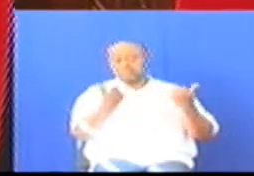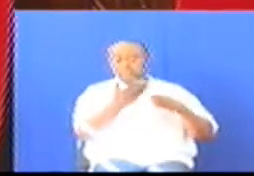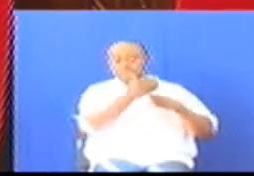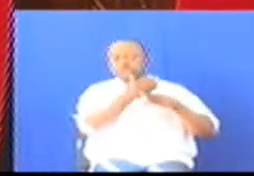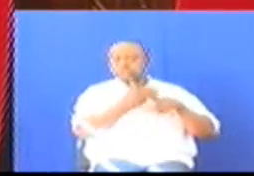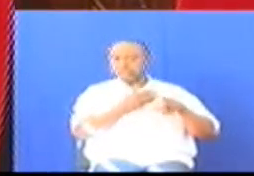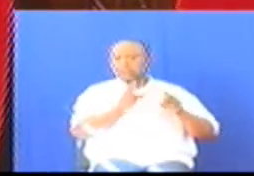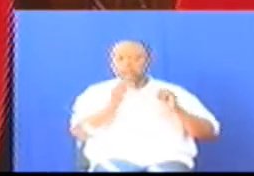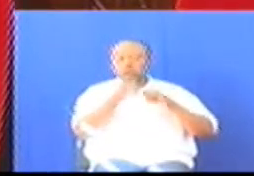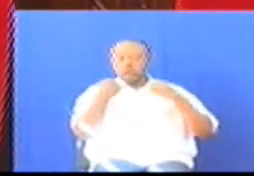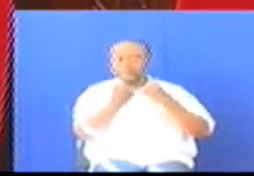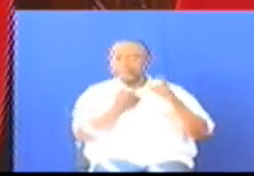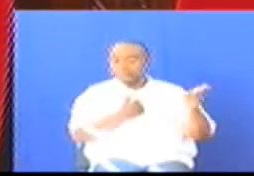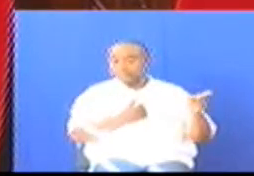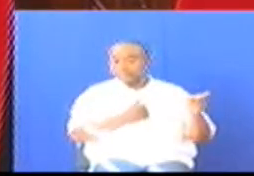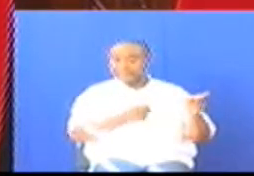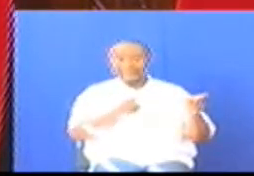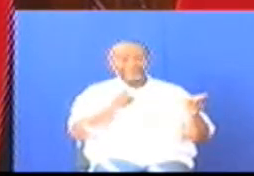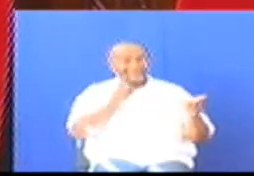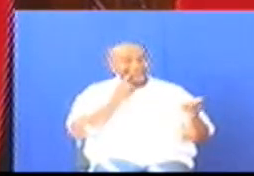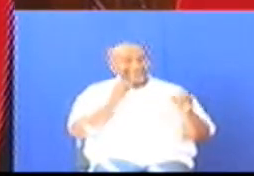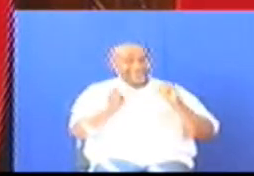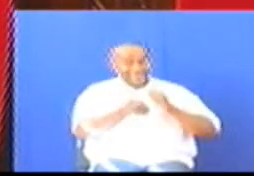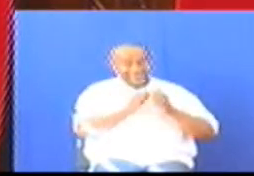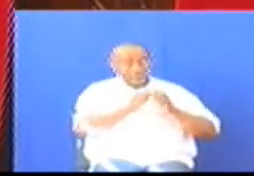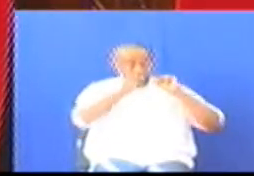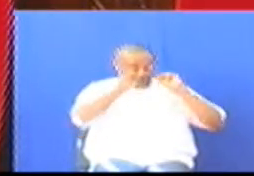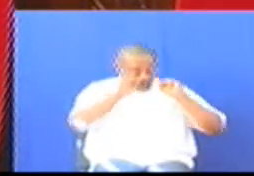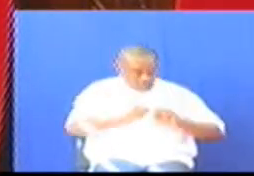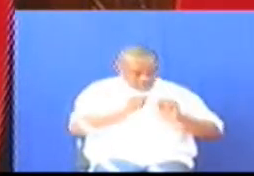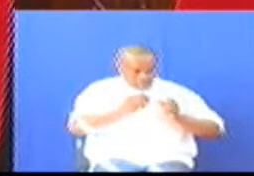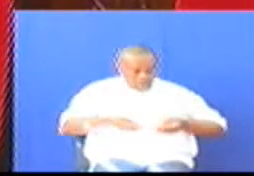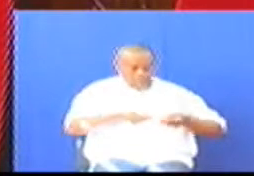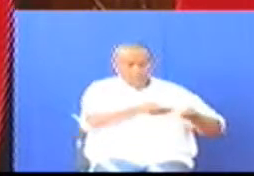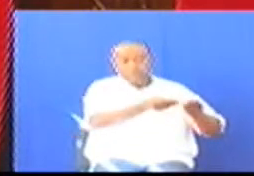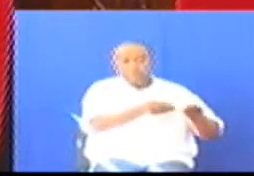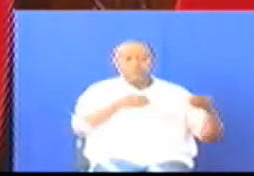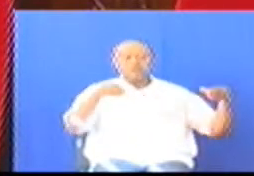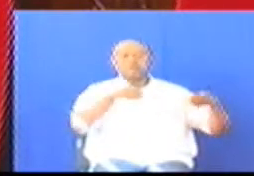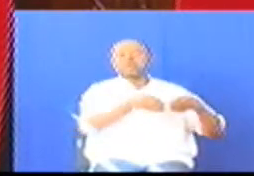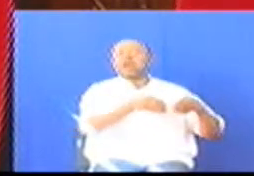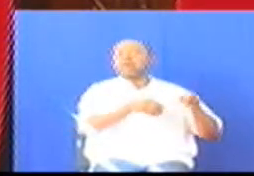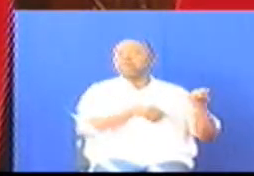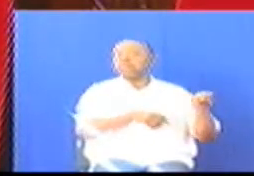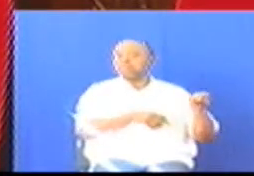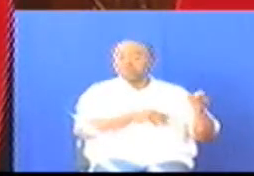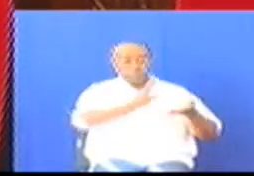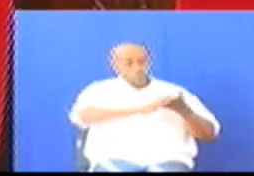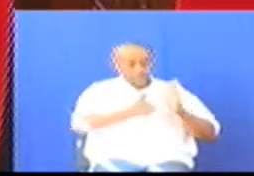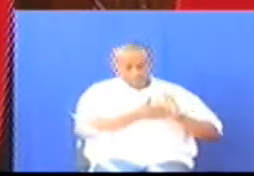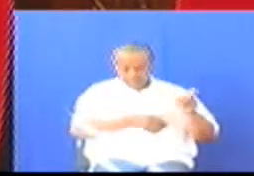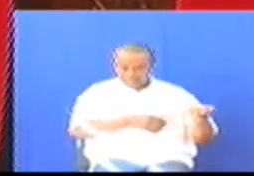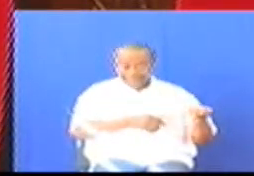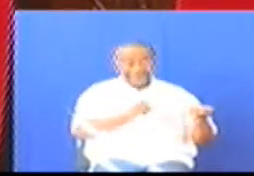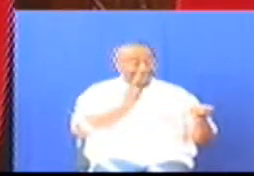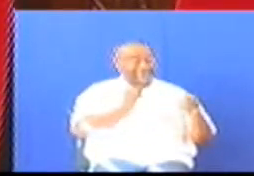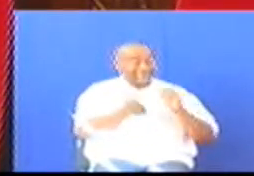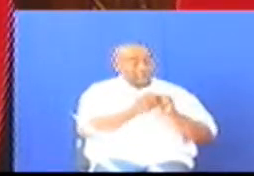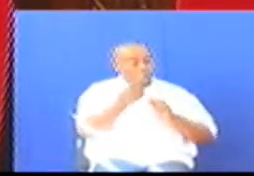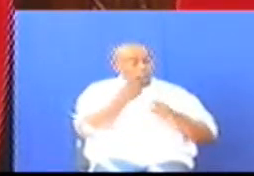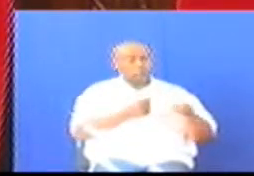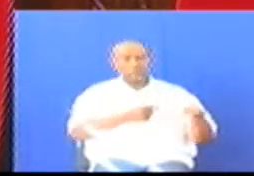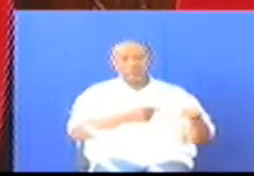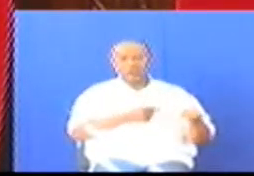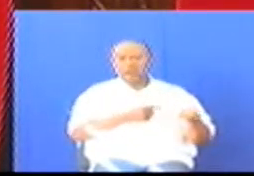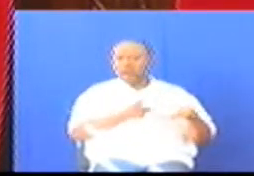kitu anachokifanya CAG anakirejesha kwao, wanakaa kikao cha pamoja, wanakubaliana.